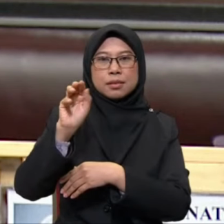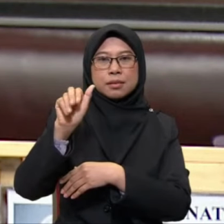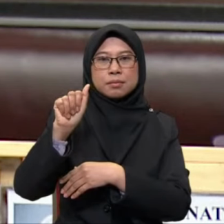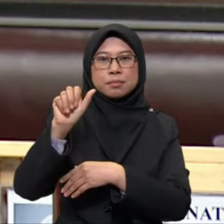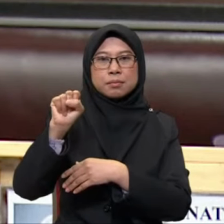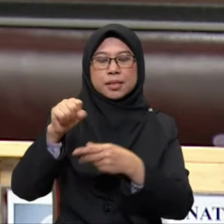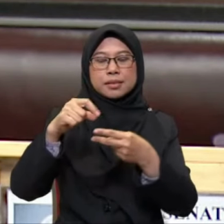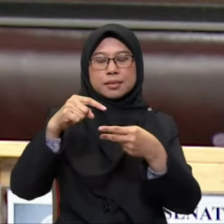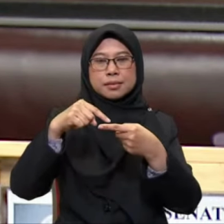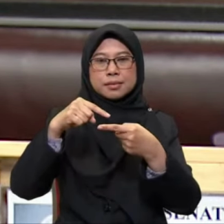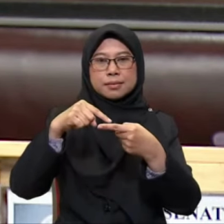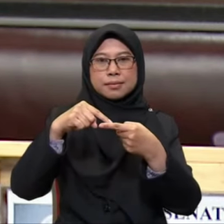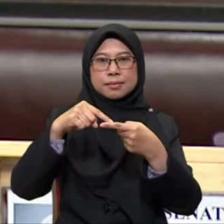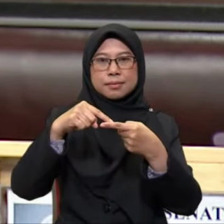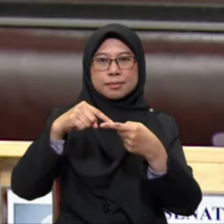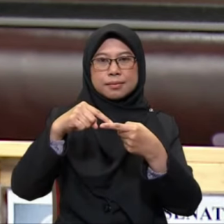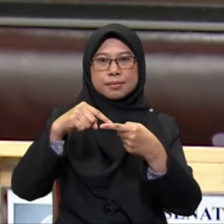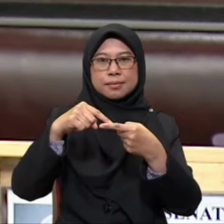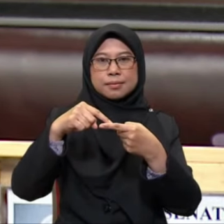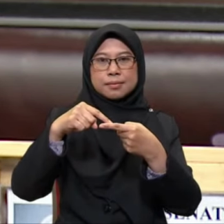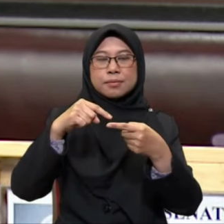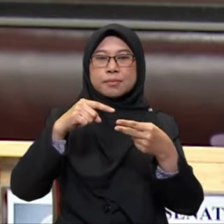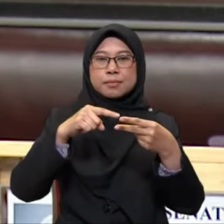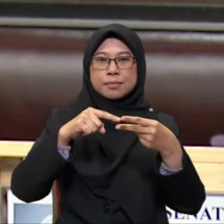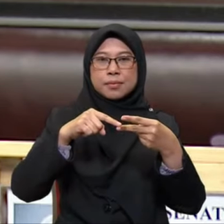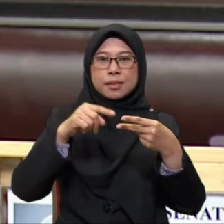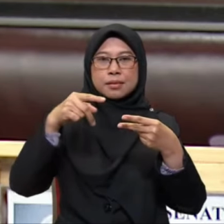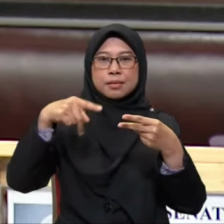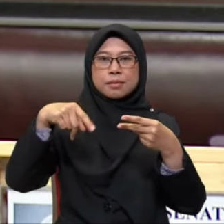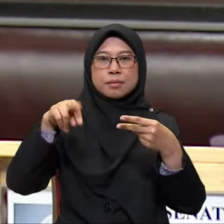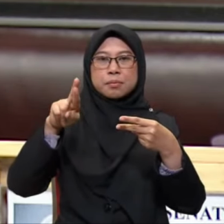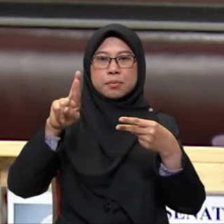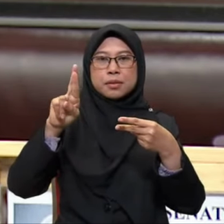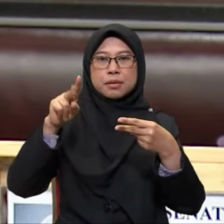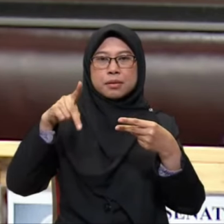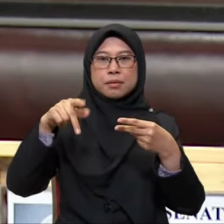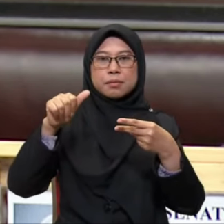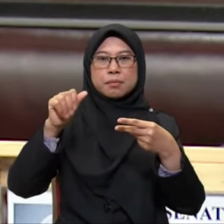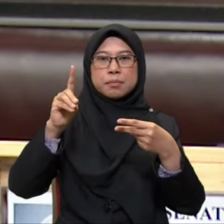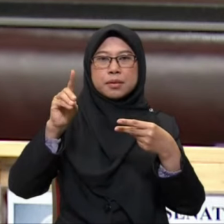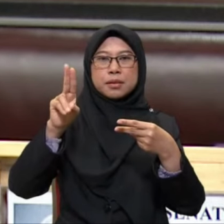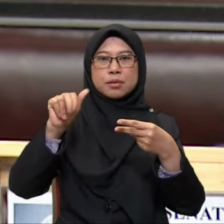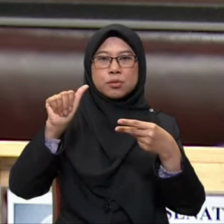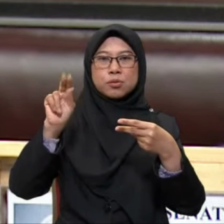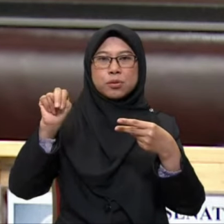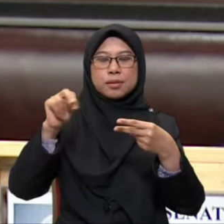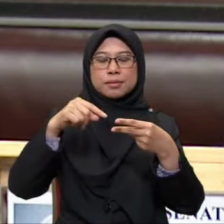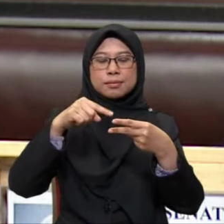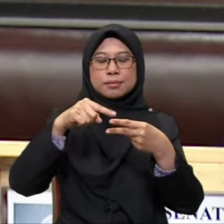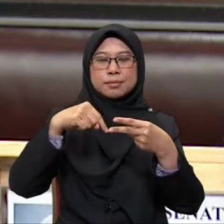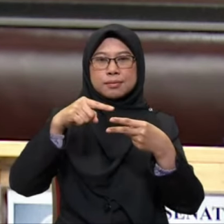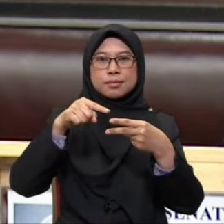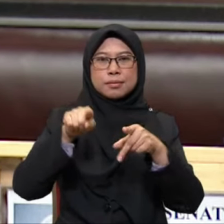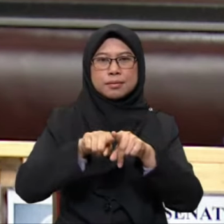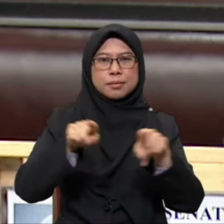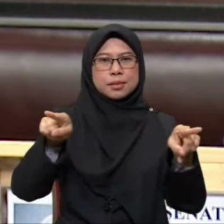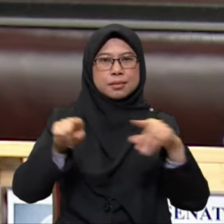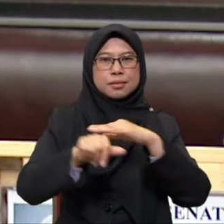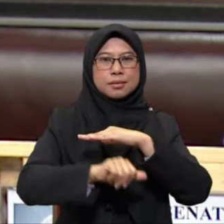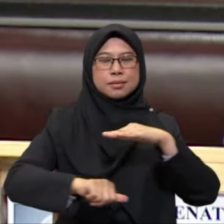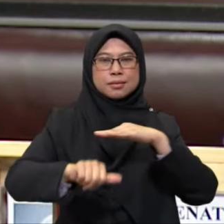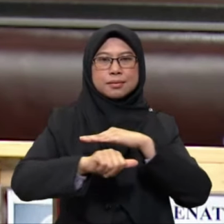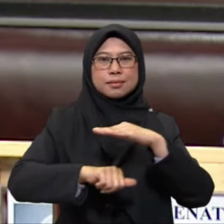juga yang tabika perpaduan. Perbezaan di antara, perbezaan asas